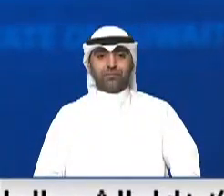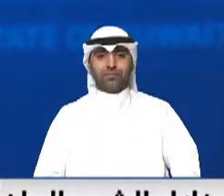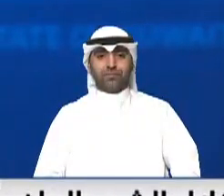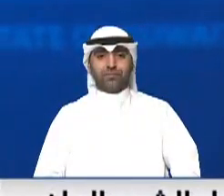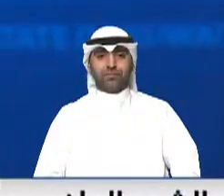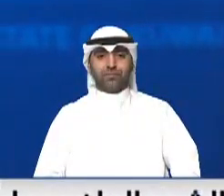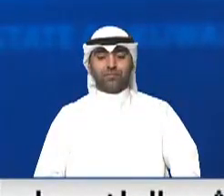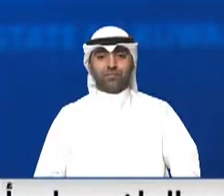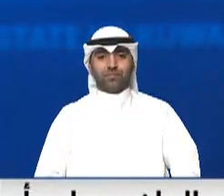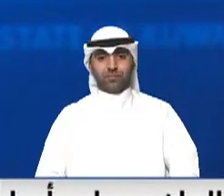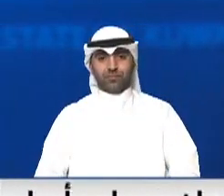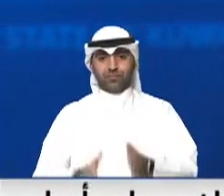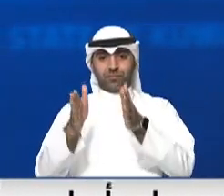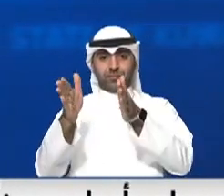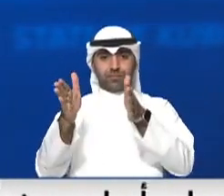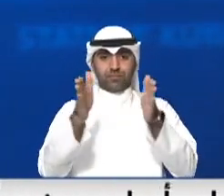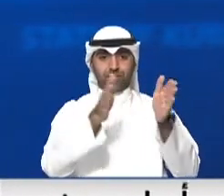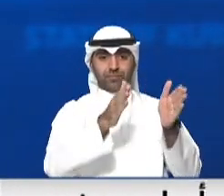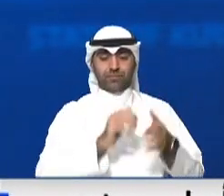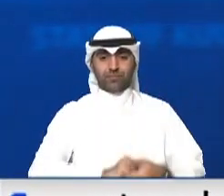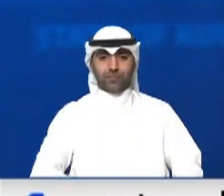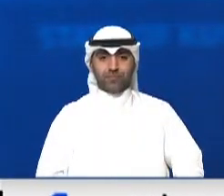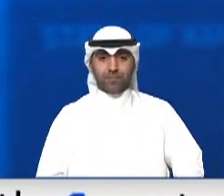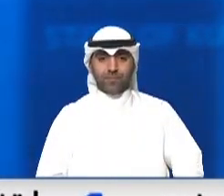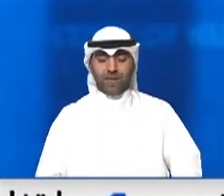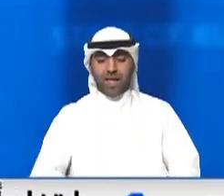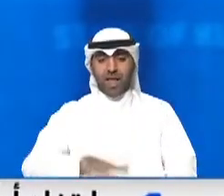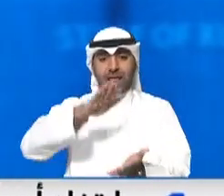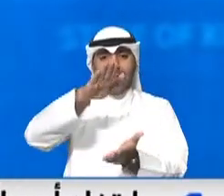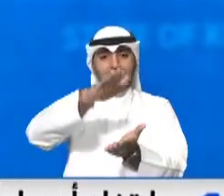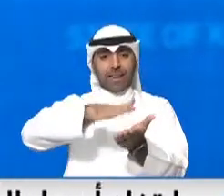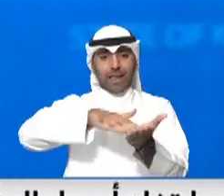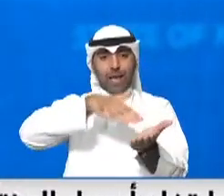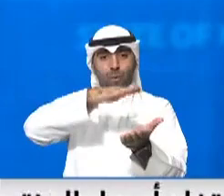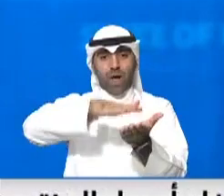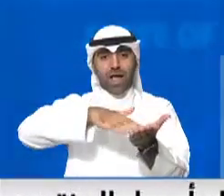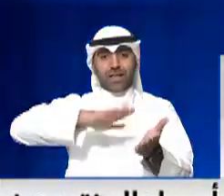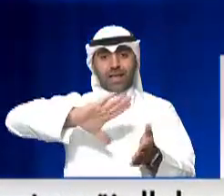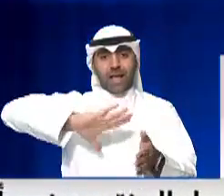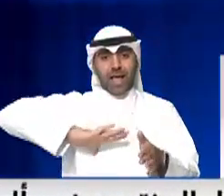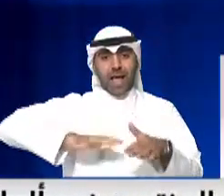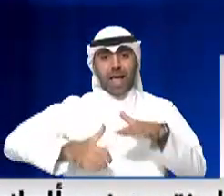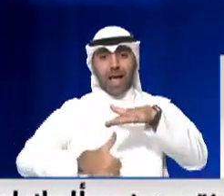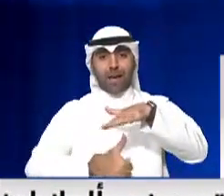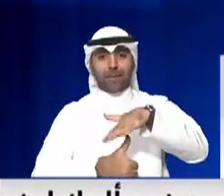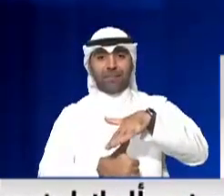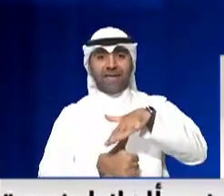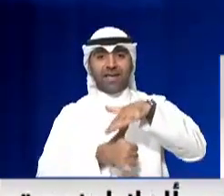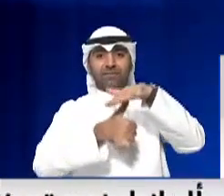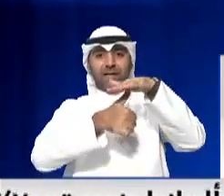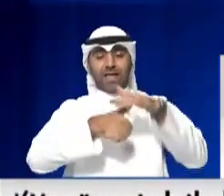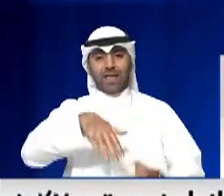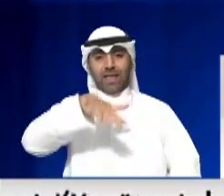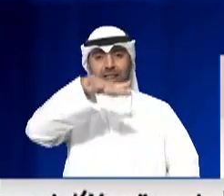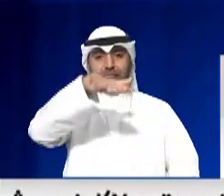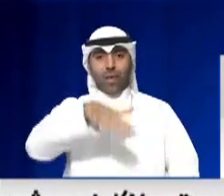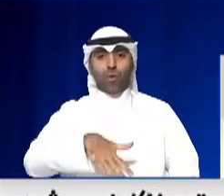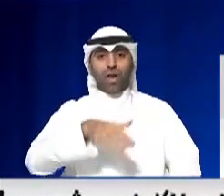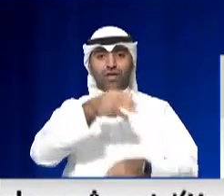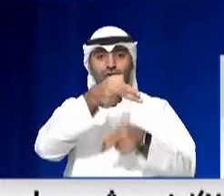يسر الديوان الأميري أن ينقل إلى الأخوة المواطنين الكرام وإلى المقيمين في وطننا